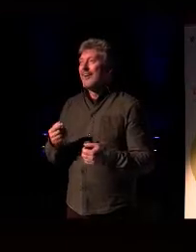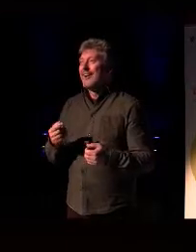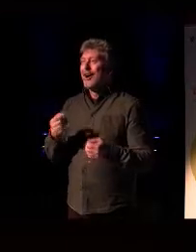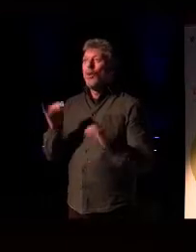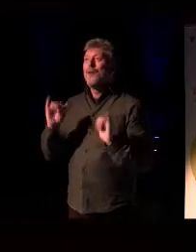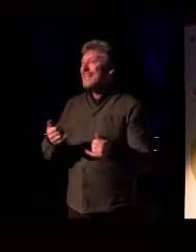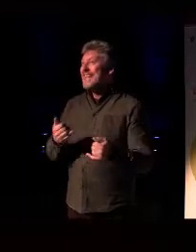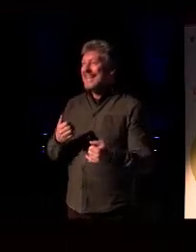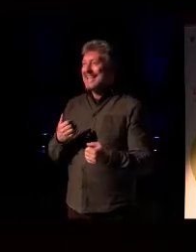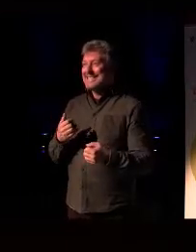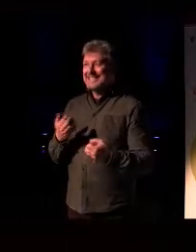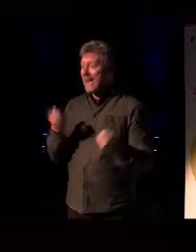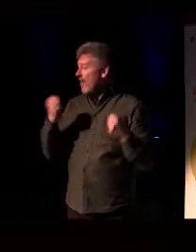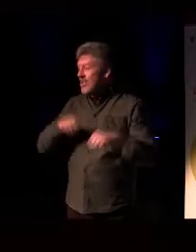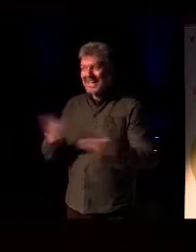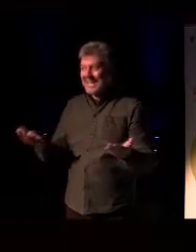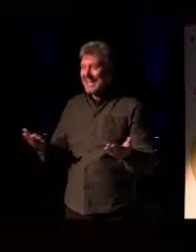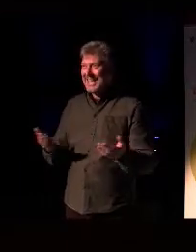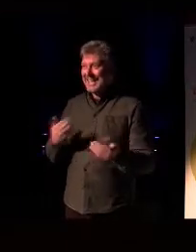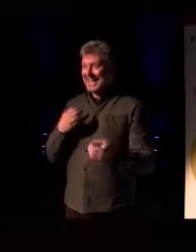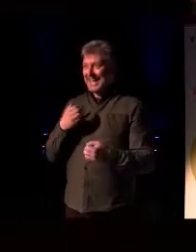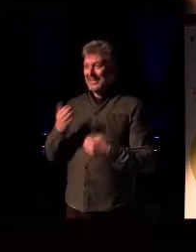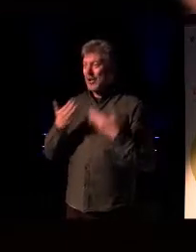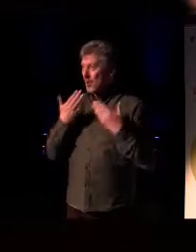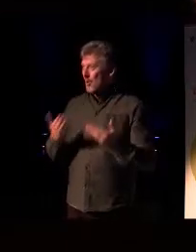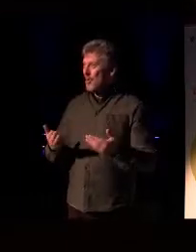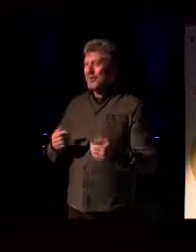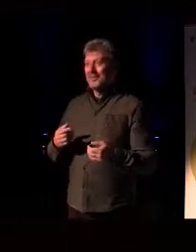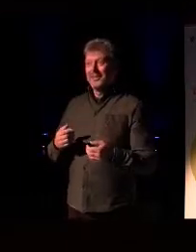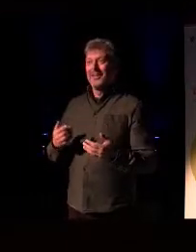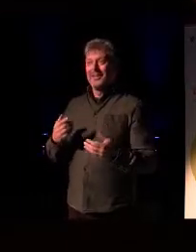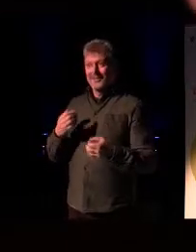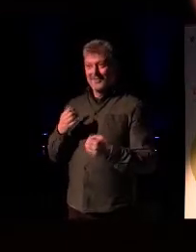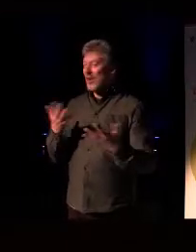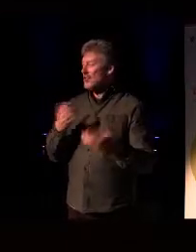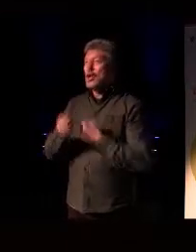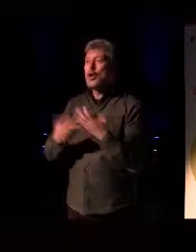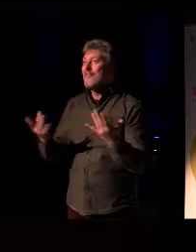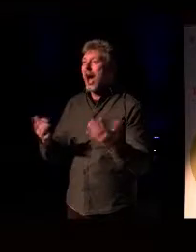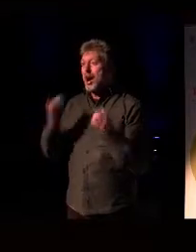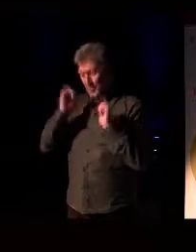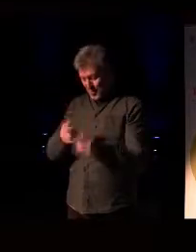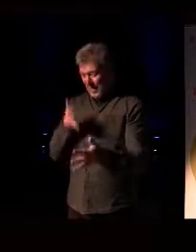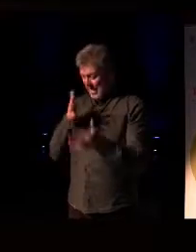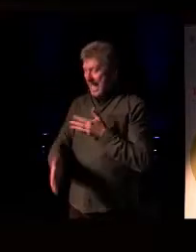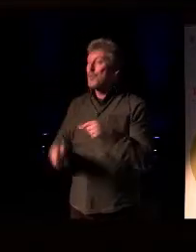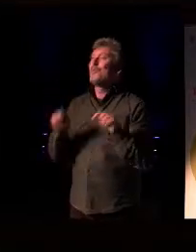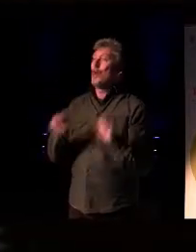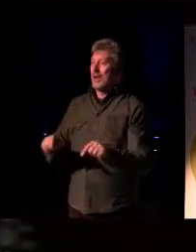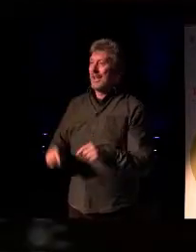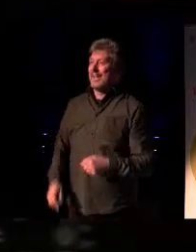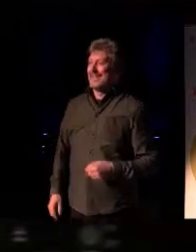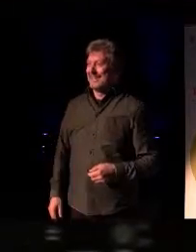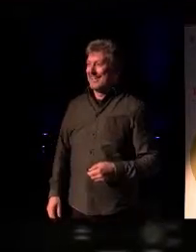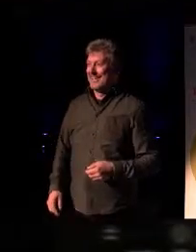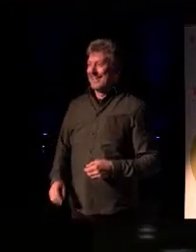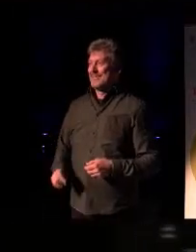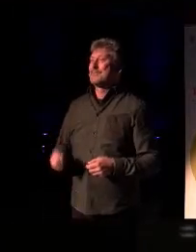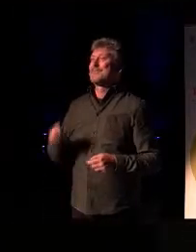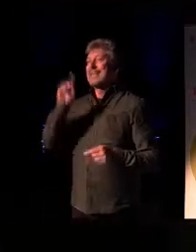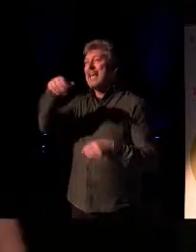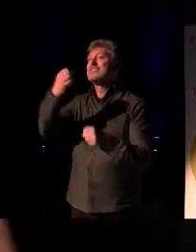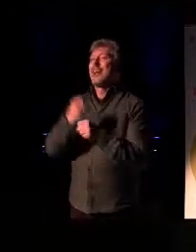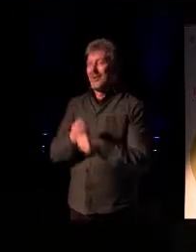da? Ja, fader, du kan ikke være en hele dag på Gardermoen uten å bevege dere, så da går det ikke. Neste gang.